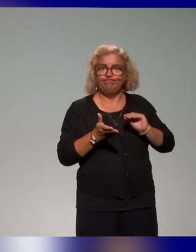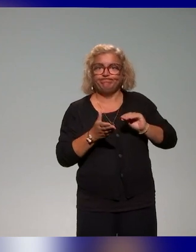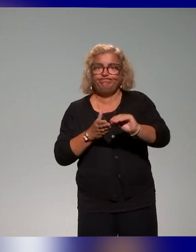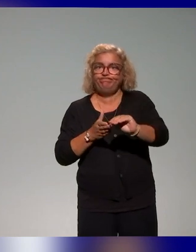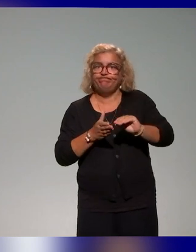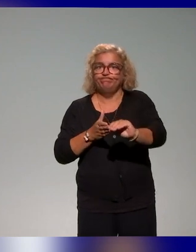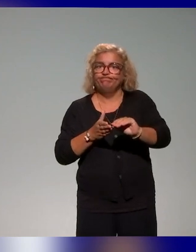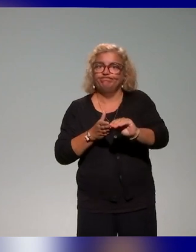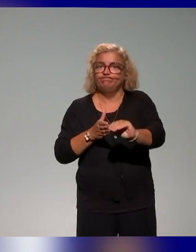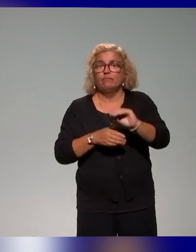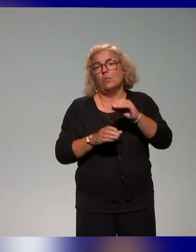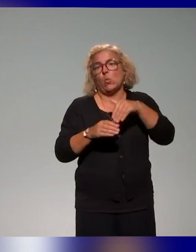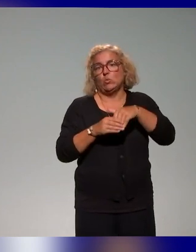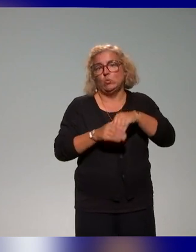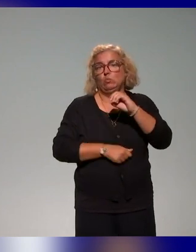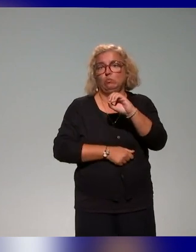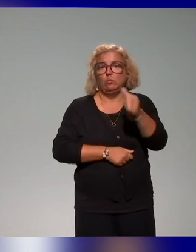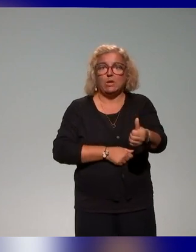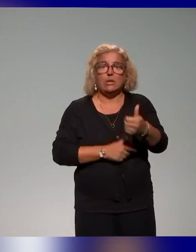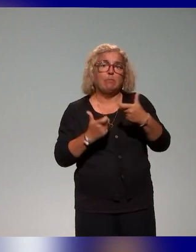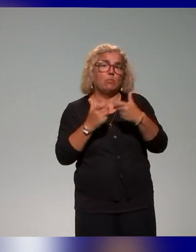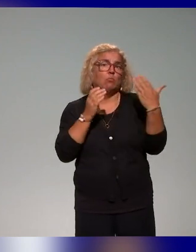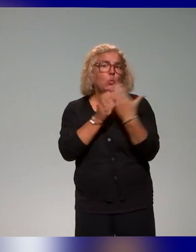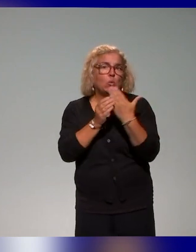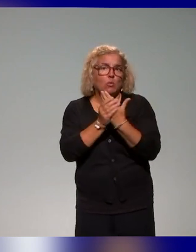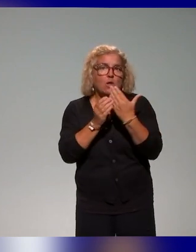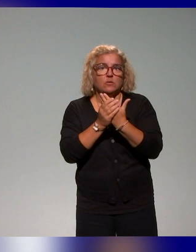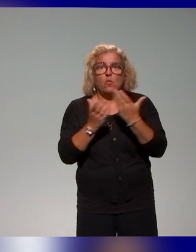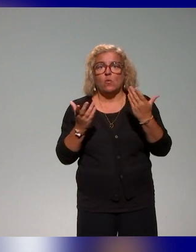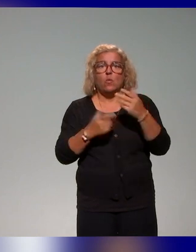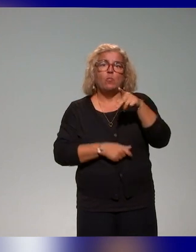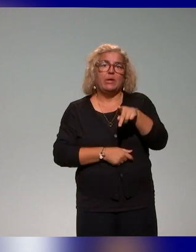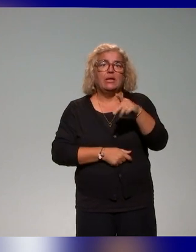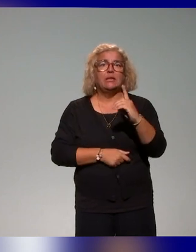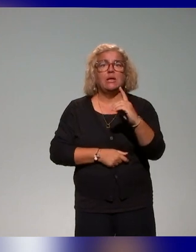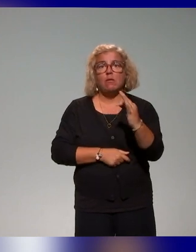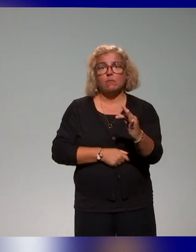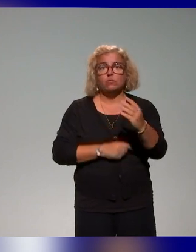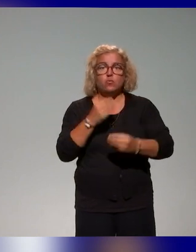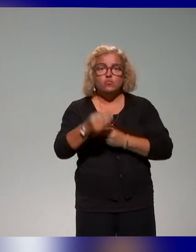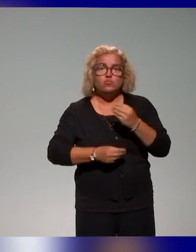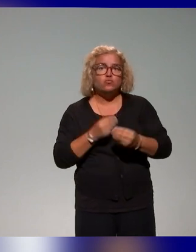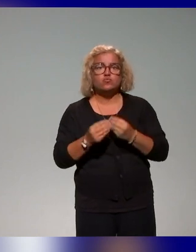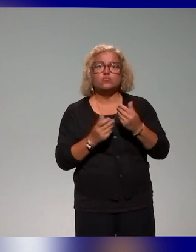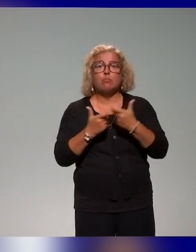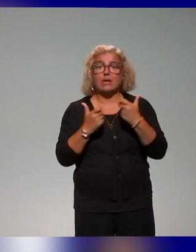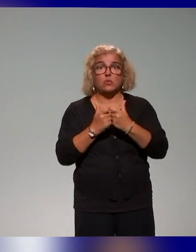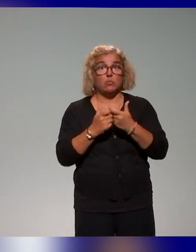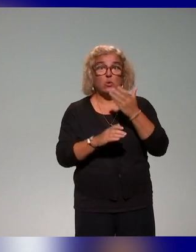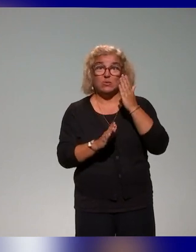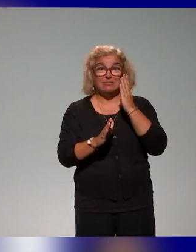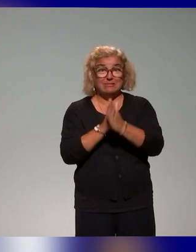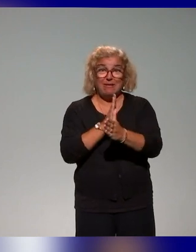du contenu numérique, par exemple de la documentation sous forme PDF, ou eh bien écrire des contenus